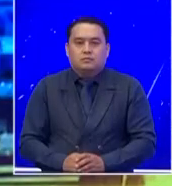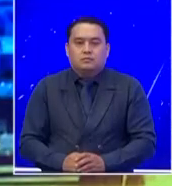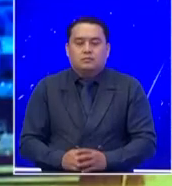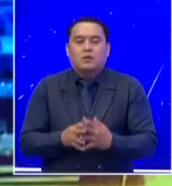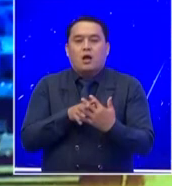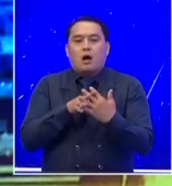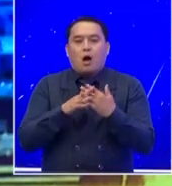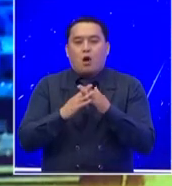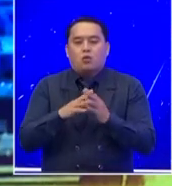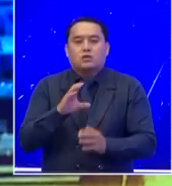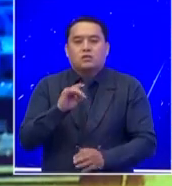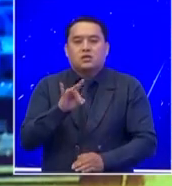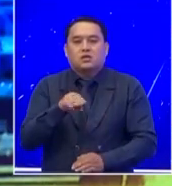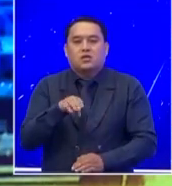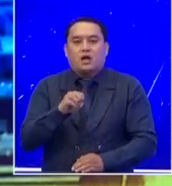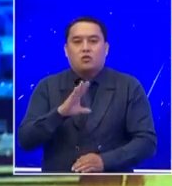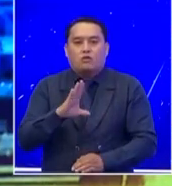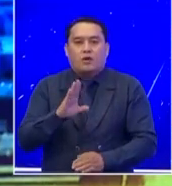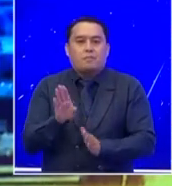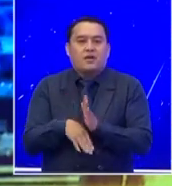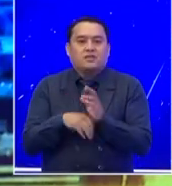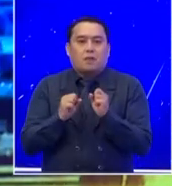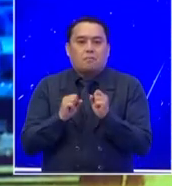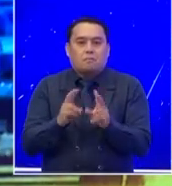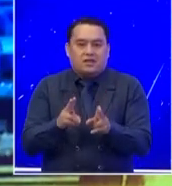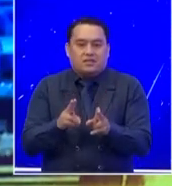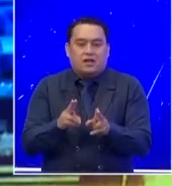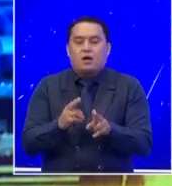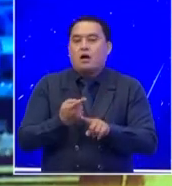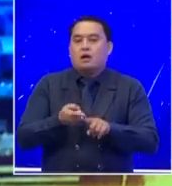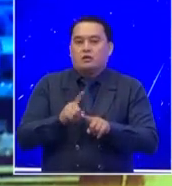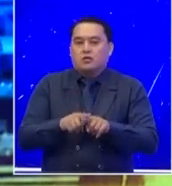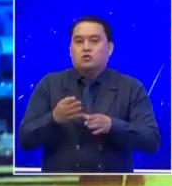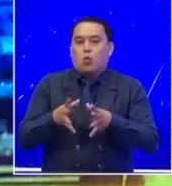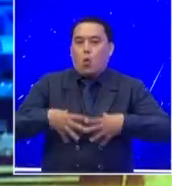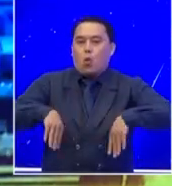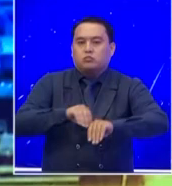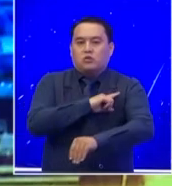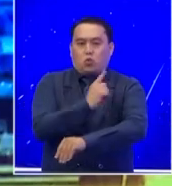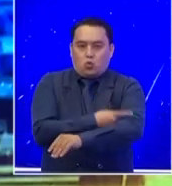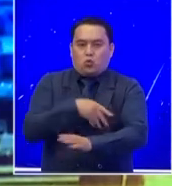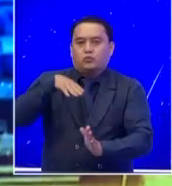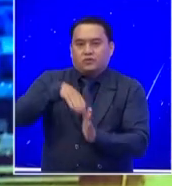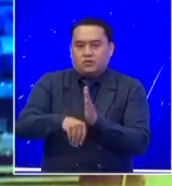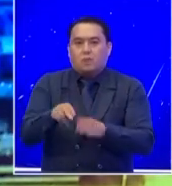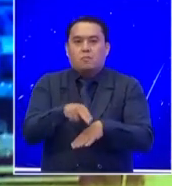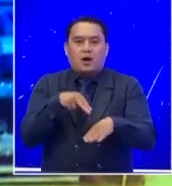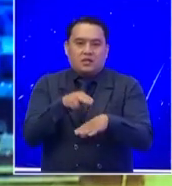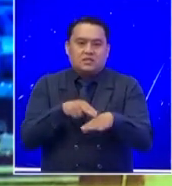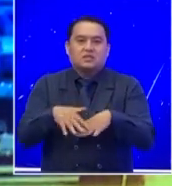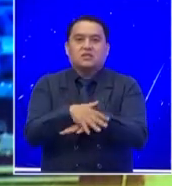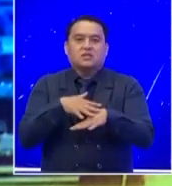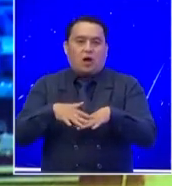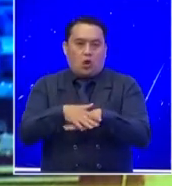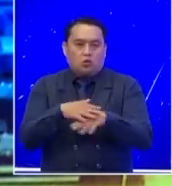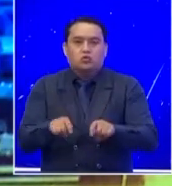Аул Сыртанов в Аксузском районе стал самым безопасным. Это стало возможным благодаря общим усилиям полиции и местных жителей, которые